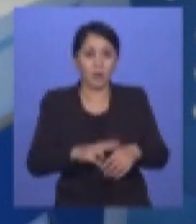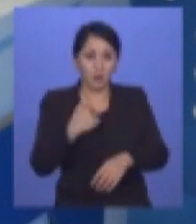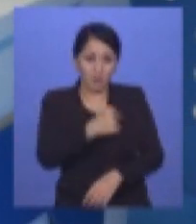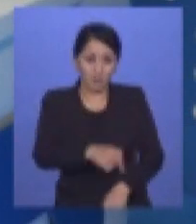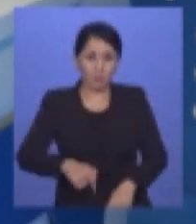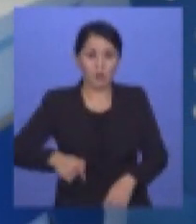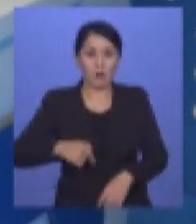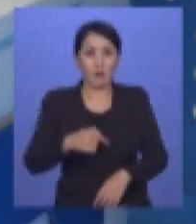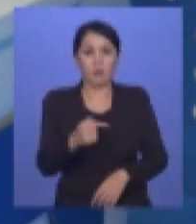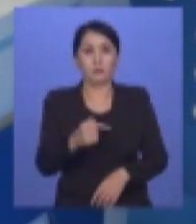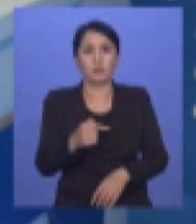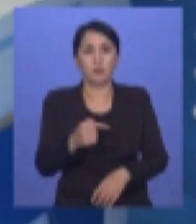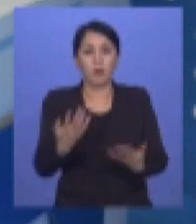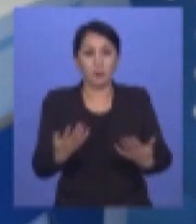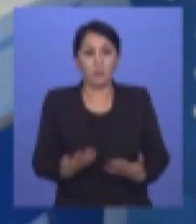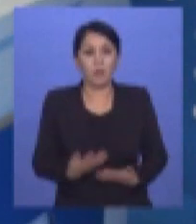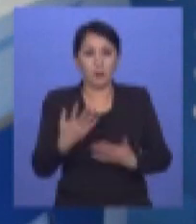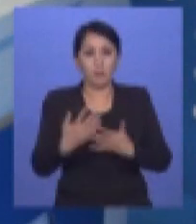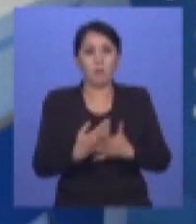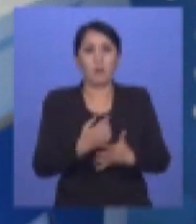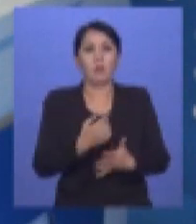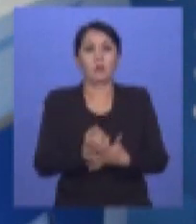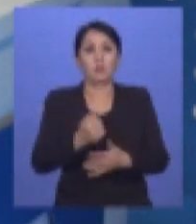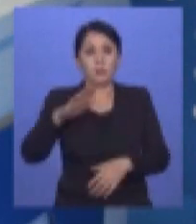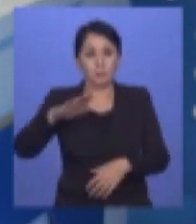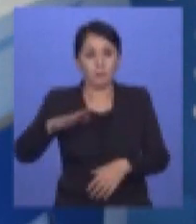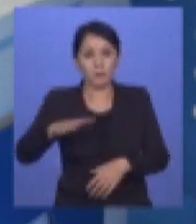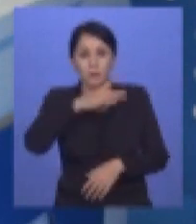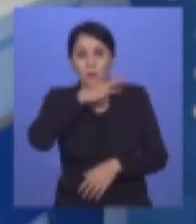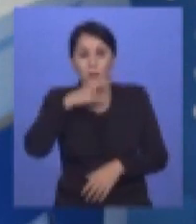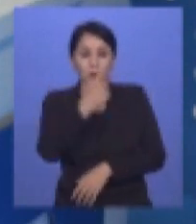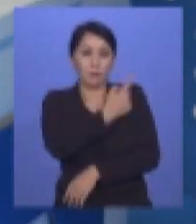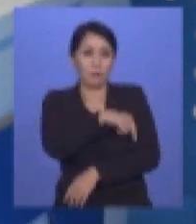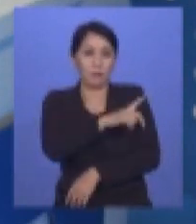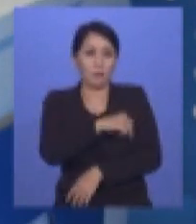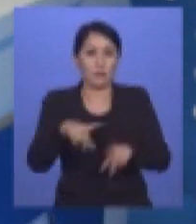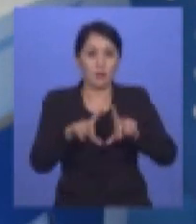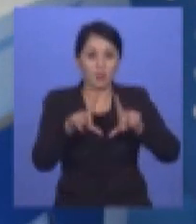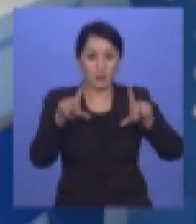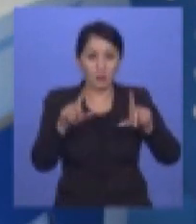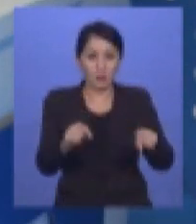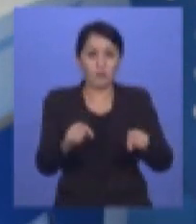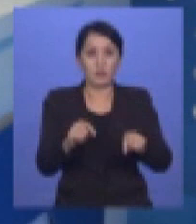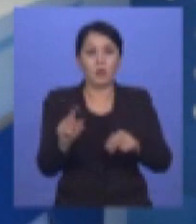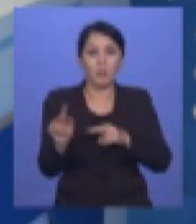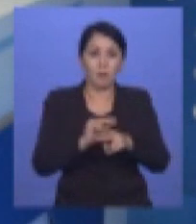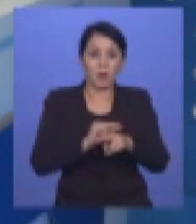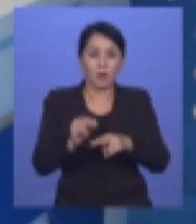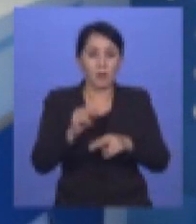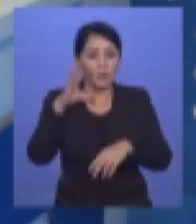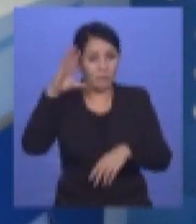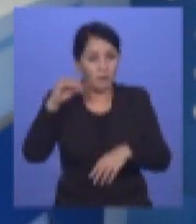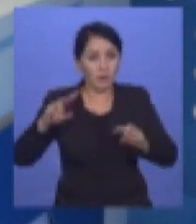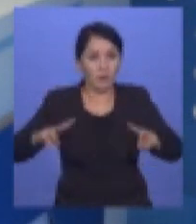құрылысы ақтарылып қалған сәбидің өмірін аман алып қалды. Нәресте қазір көппейінді облыстық балалар ауруханасында жатыр. Ал бүгін кешке